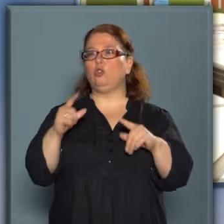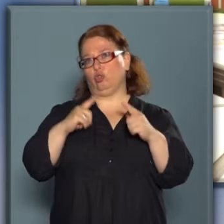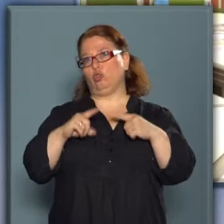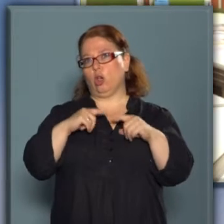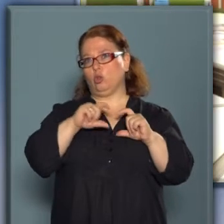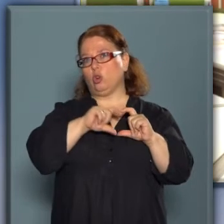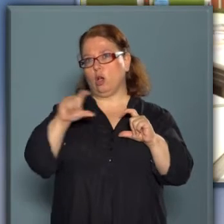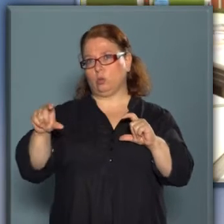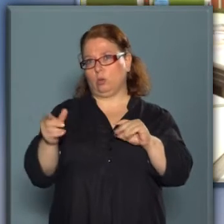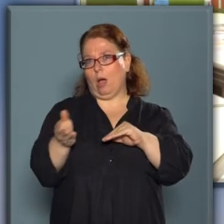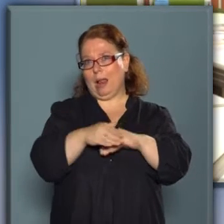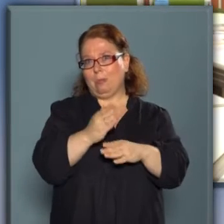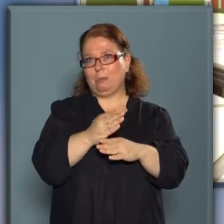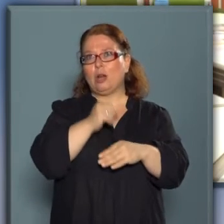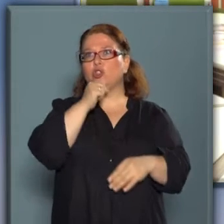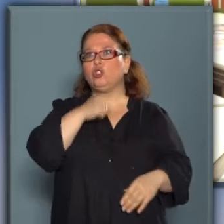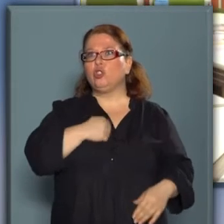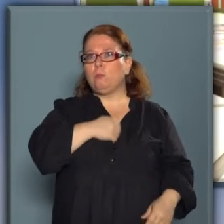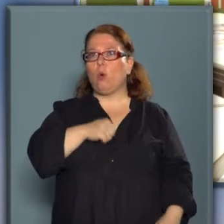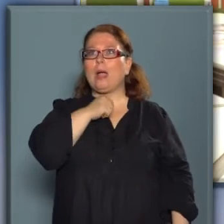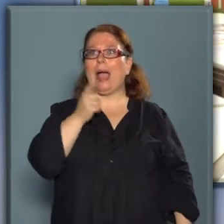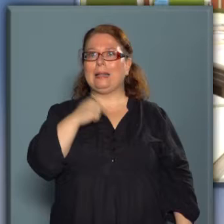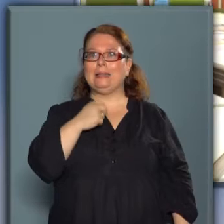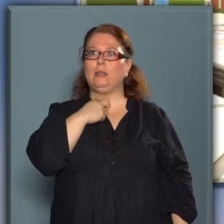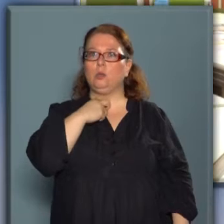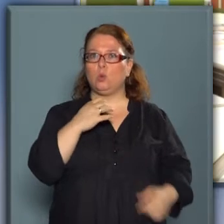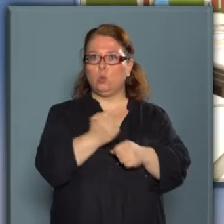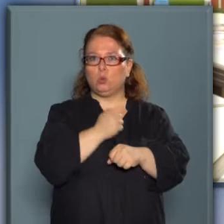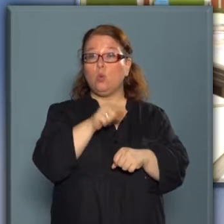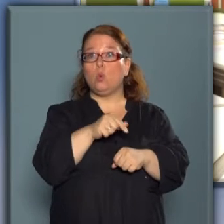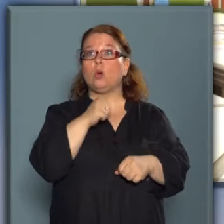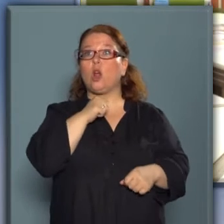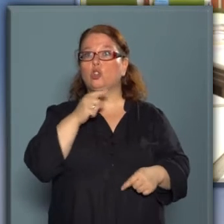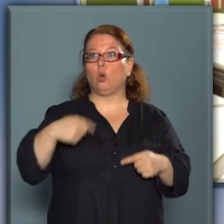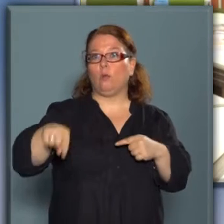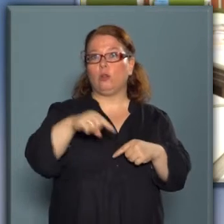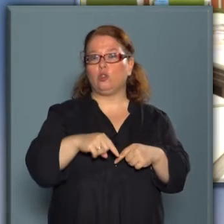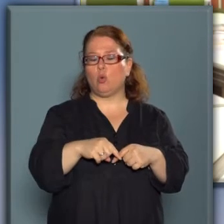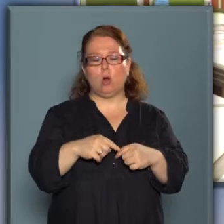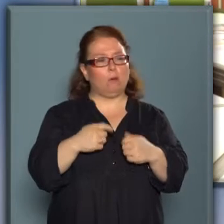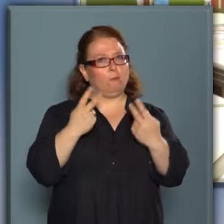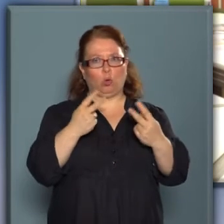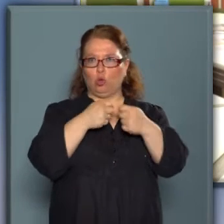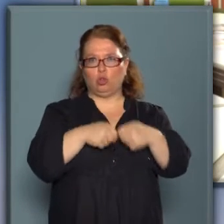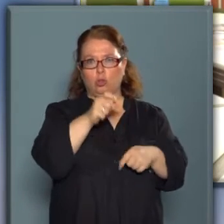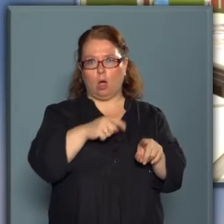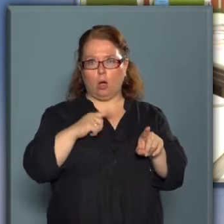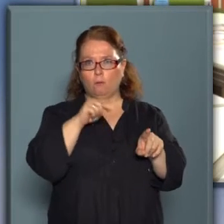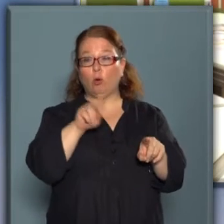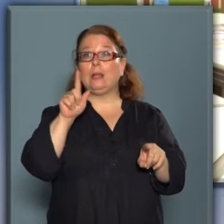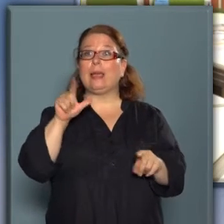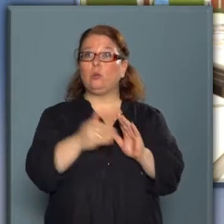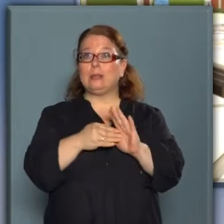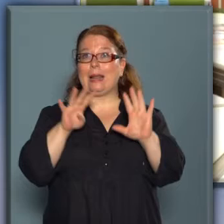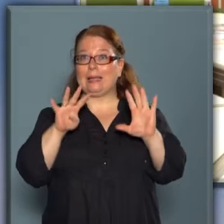sajnos azóta eltávozott Simon Gáti Győző, aki a Grassalkovics körnek volt egy oszlopos tagja,